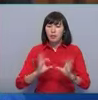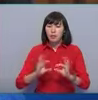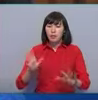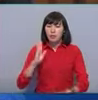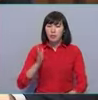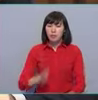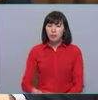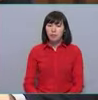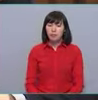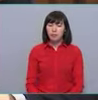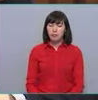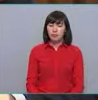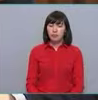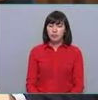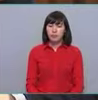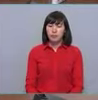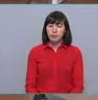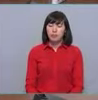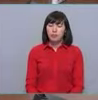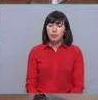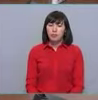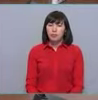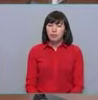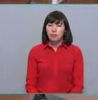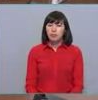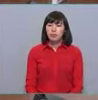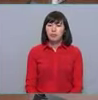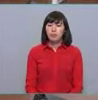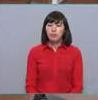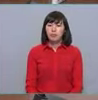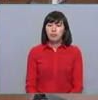түсетін болады. Райбығы Бақытжанқызы, Әли Мәлік, Нұржан Ақжолов, Тұран Ньюс.